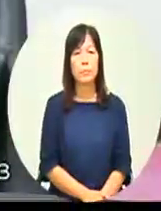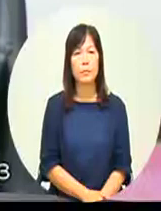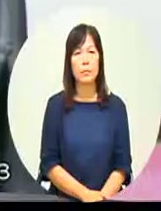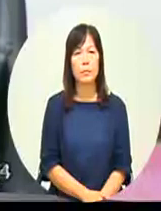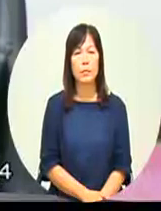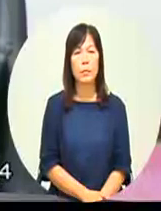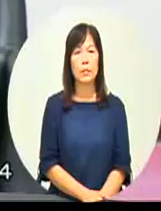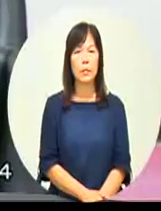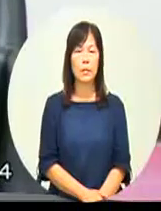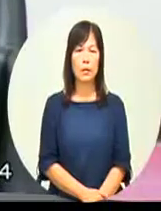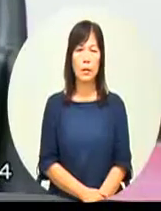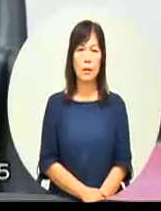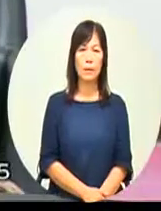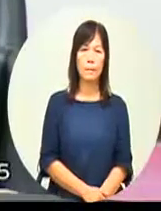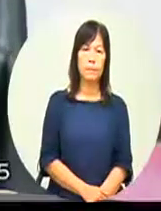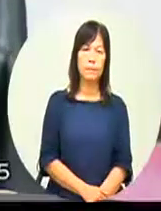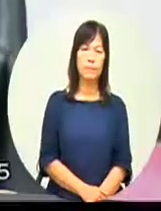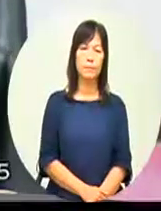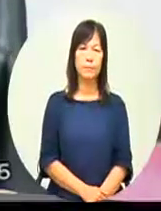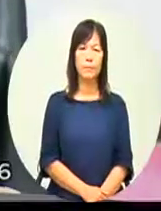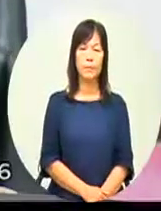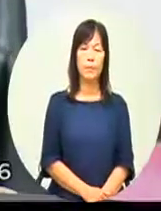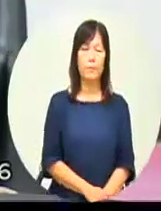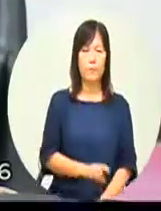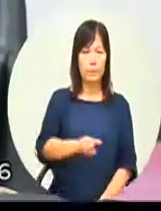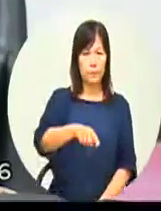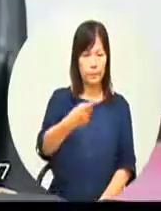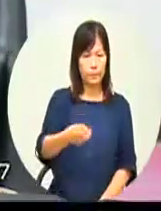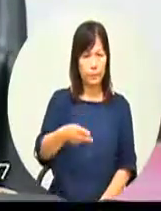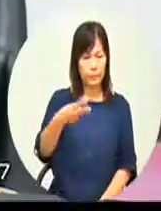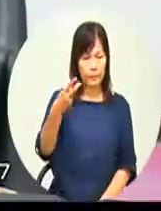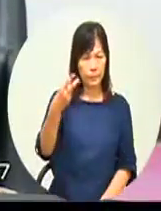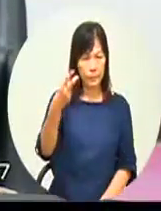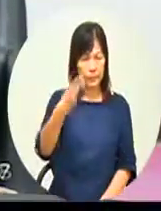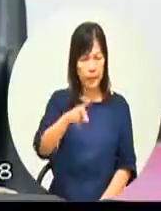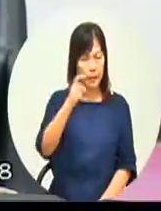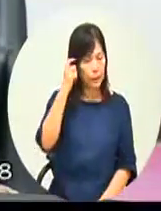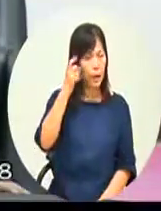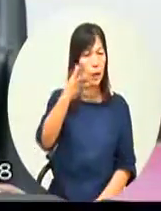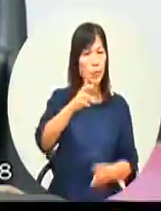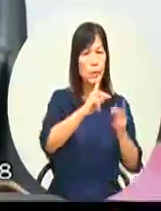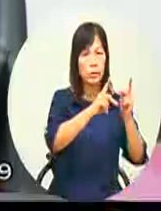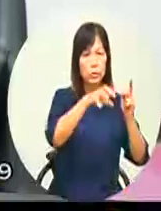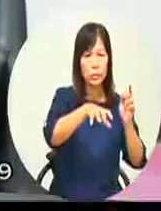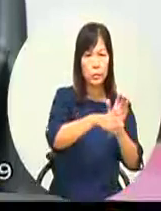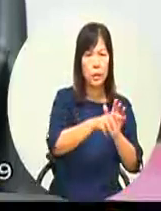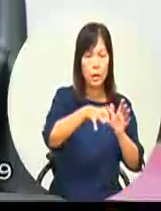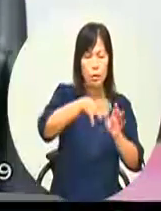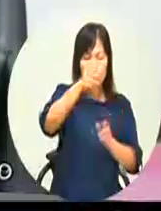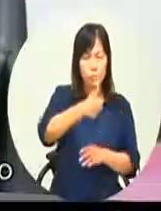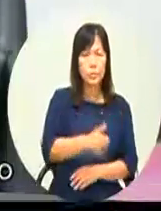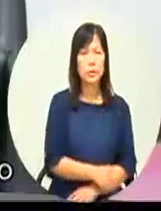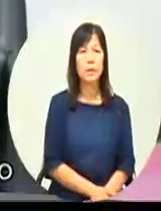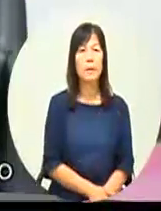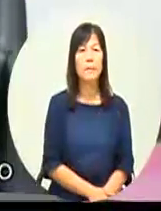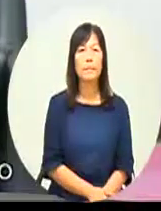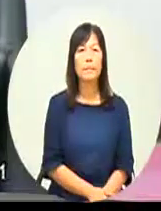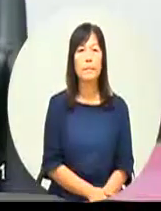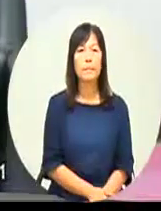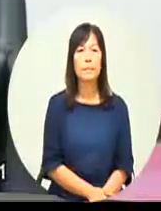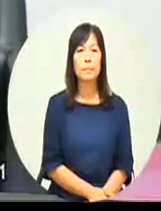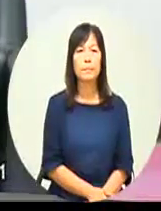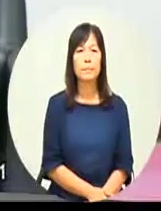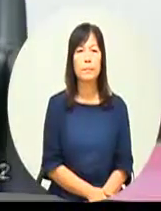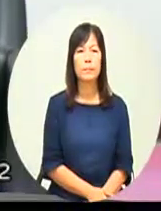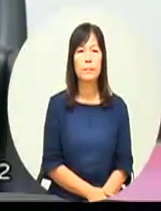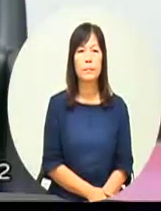好，再给陈议员两分钟。 那再来我要请教我们捷运局的局长哈，局长那个这